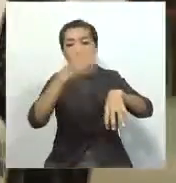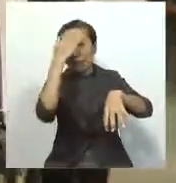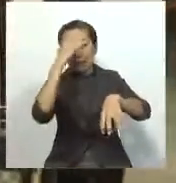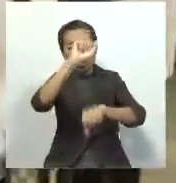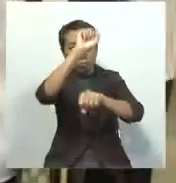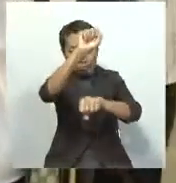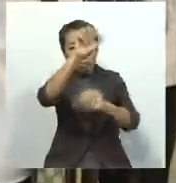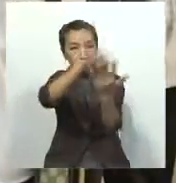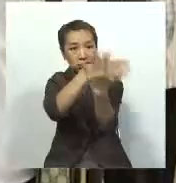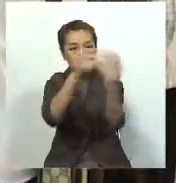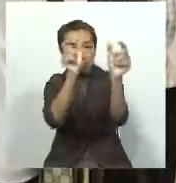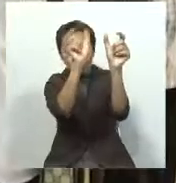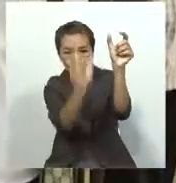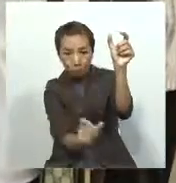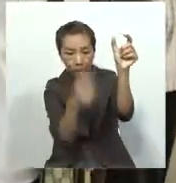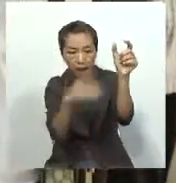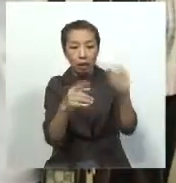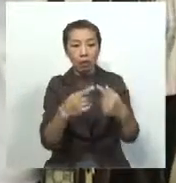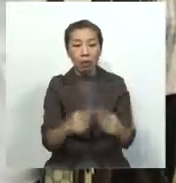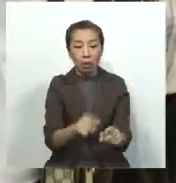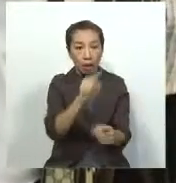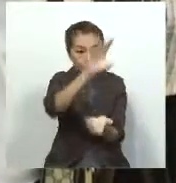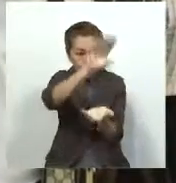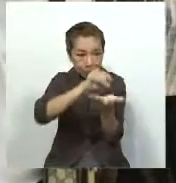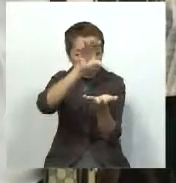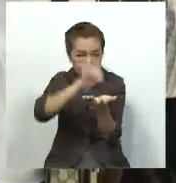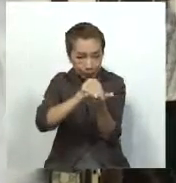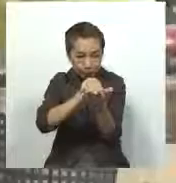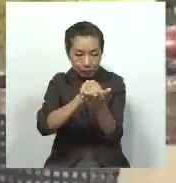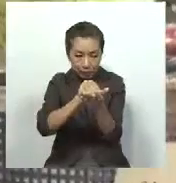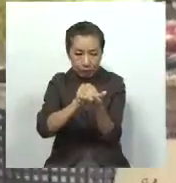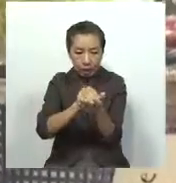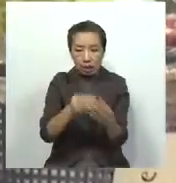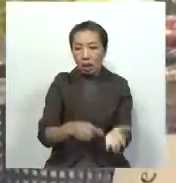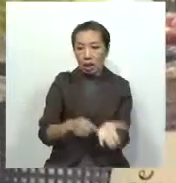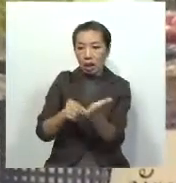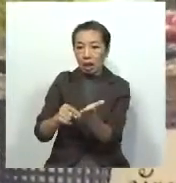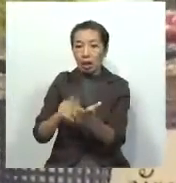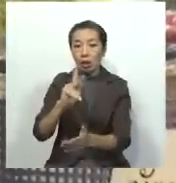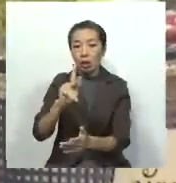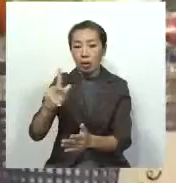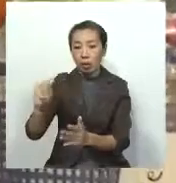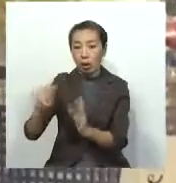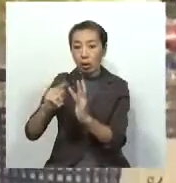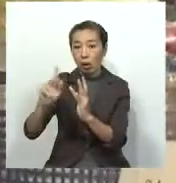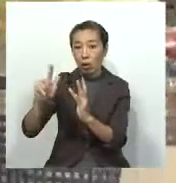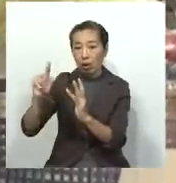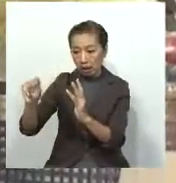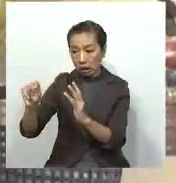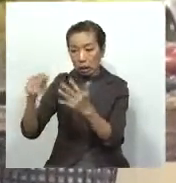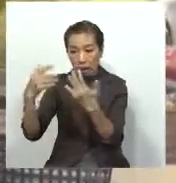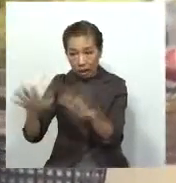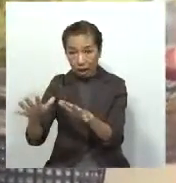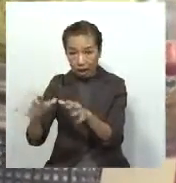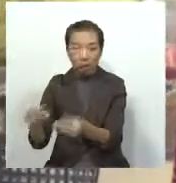จำหน่วยจะส่งผลคะแนนมาที่กกต.เขตให้รวบรวมแล้วส่งมายังกกต.จังหวัดเพื่อที่จะส่งต่อมายังกกต.กลาง